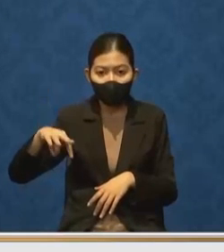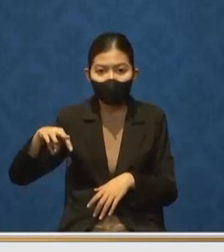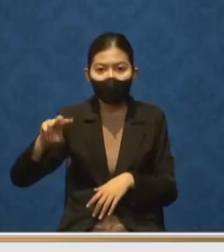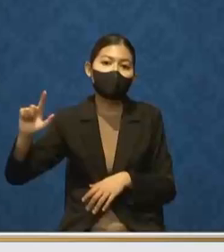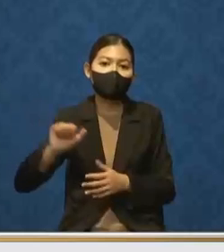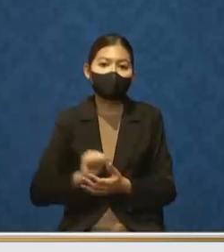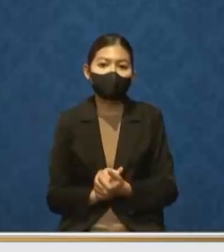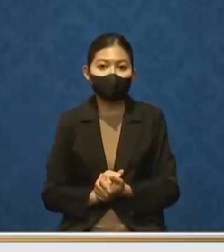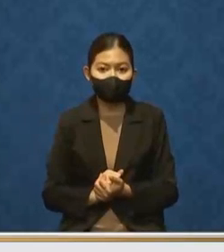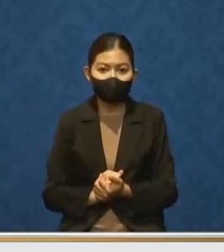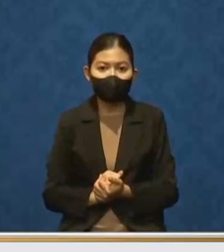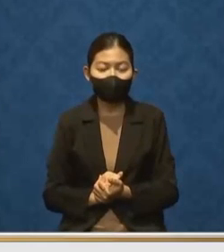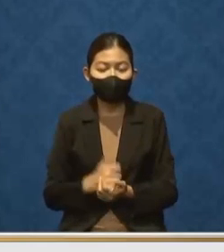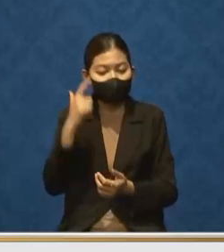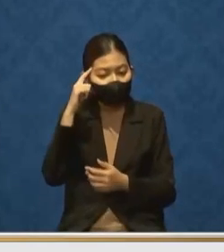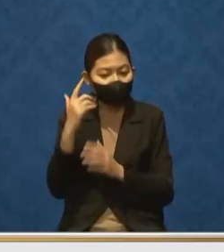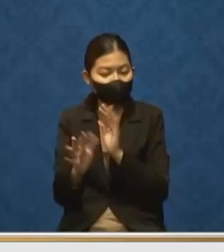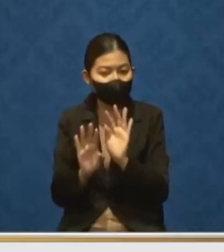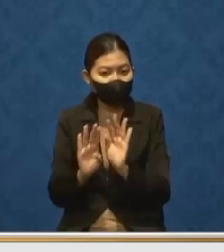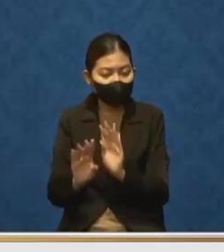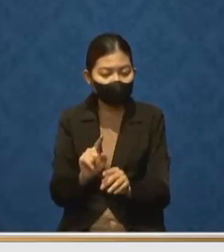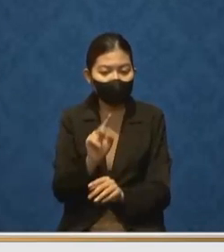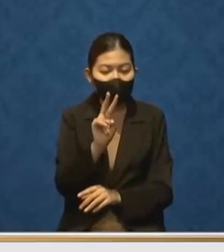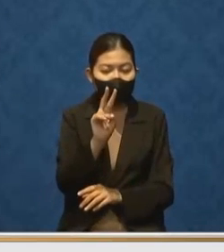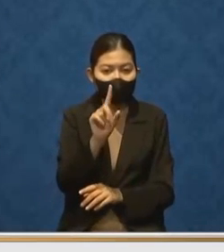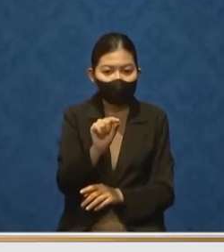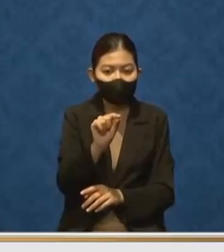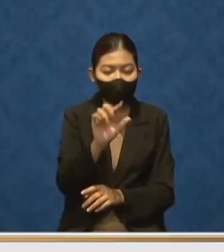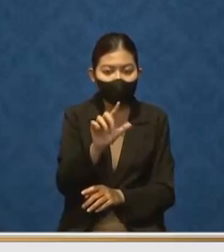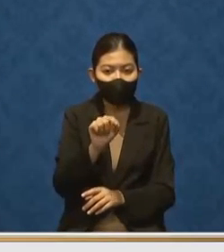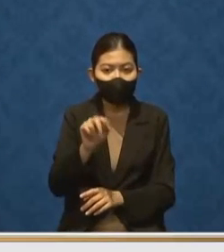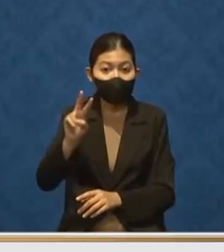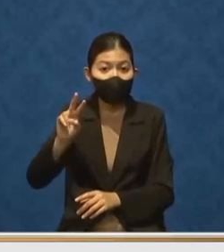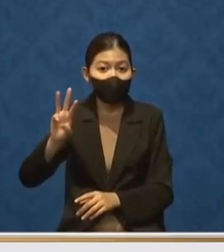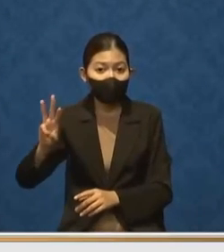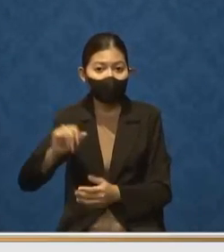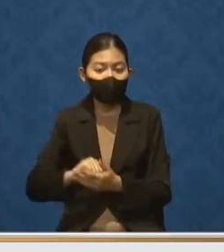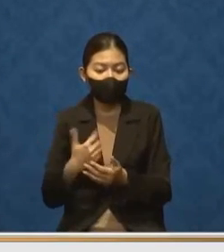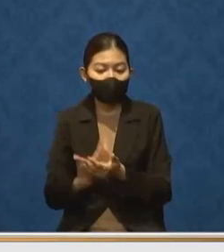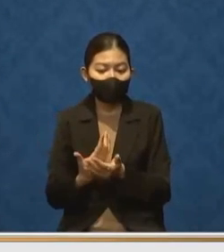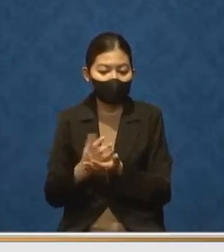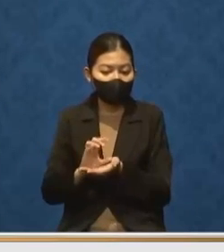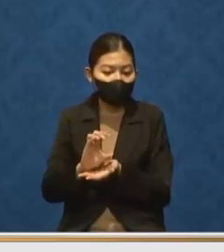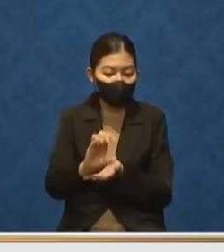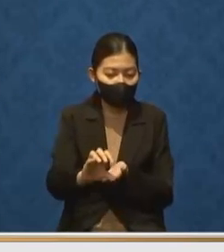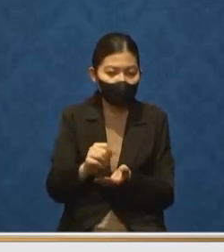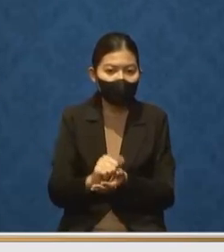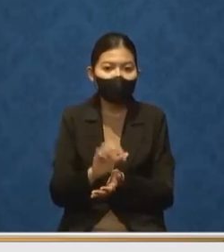2,396,942.2 ล้านบาทคิดเป็นร้อยละ 75.26 รายจ่ายลงทุนจำนวน